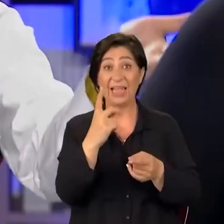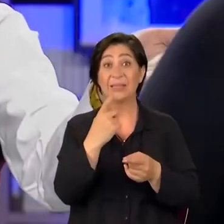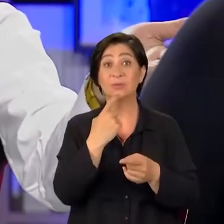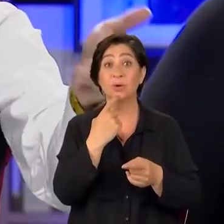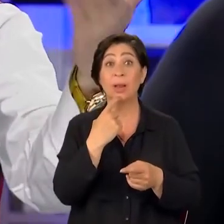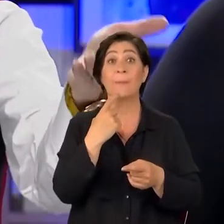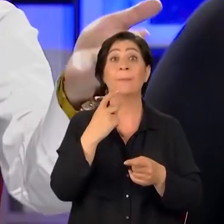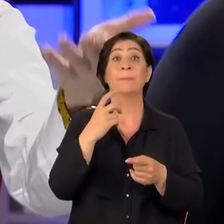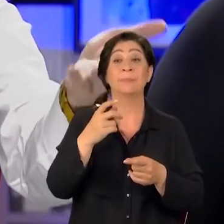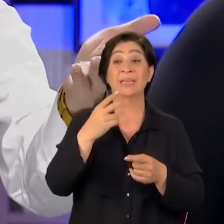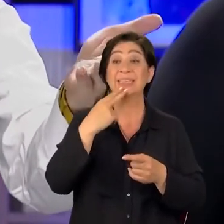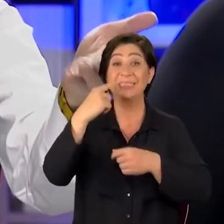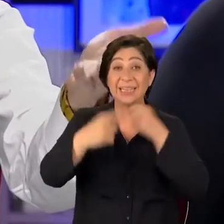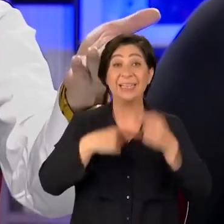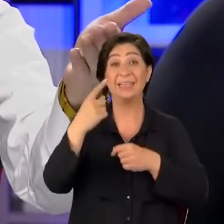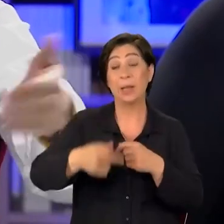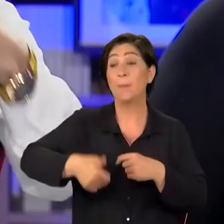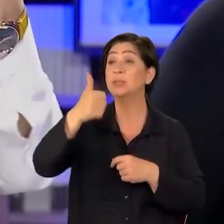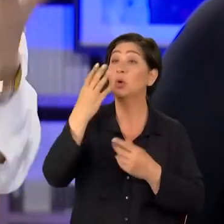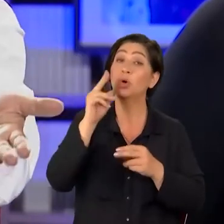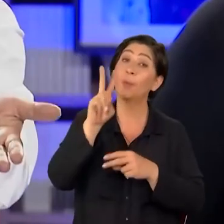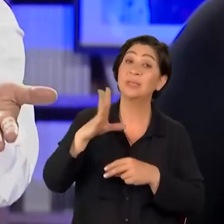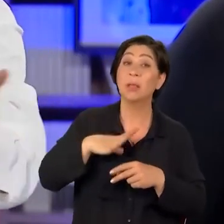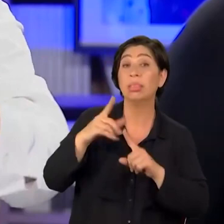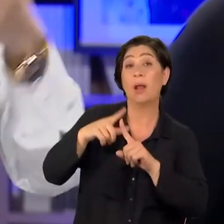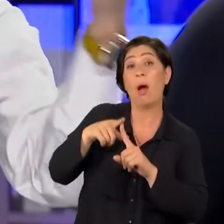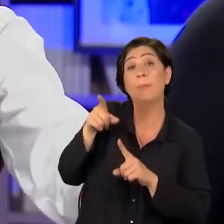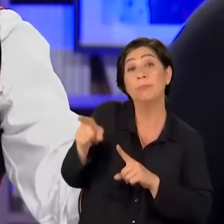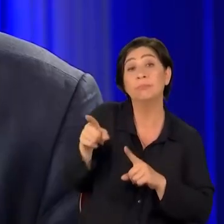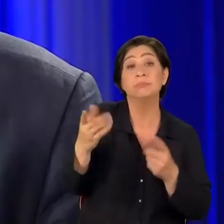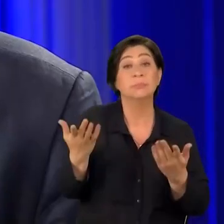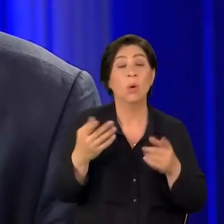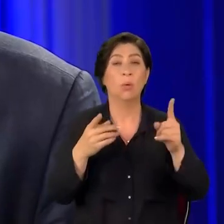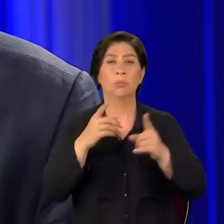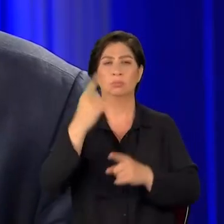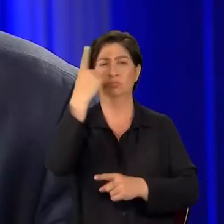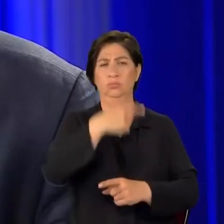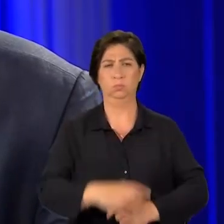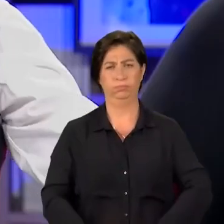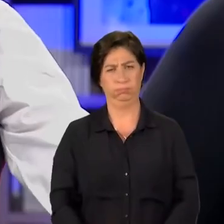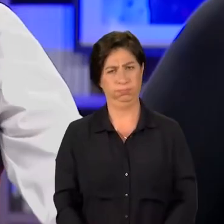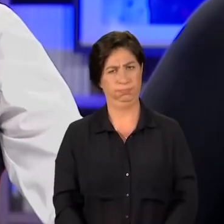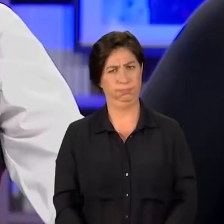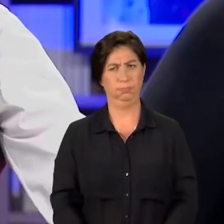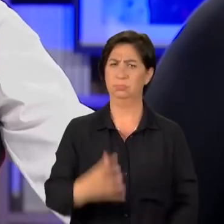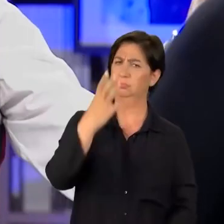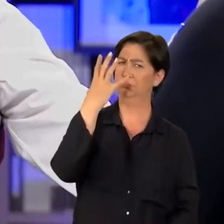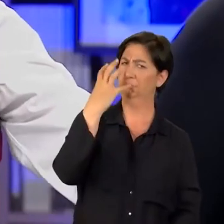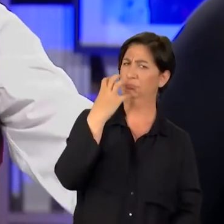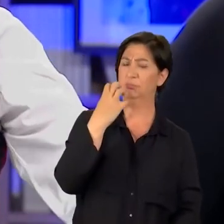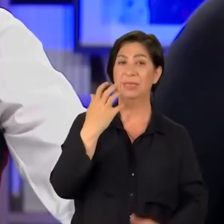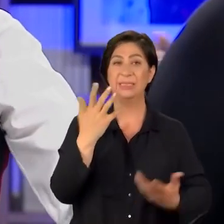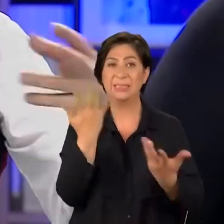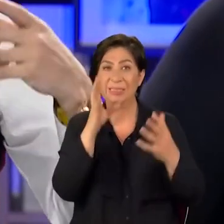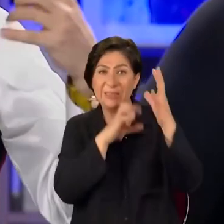dönem başkan olarak görmek isteyeceğim adam olarak Trump'ı seçerim. Çünkü öbürü mahkeme duvarı gibi suratı olan